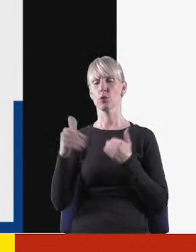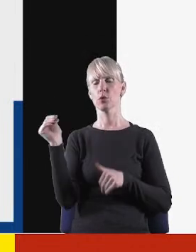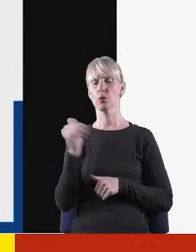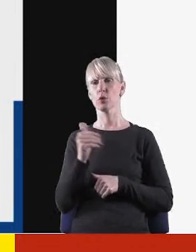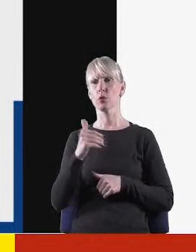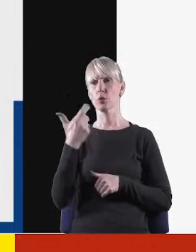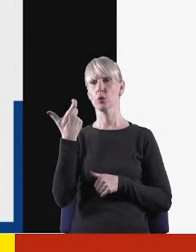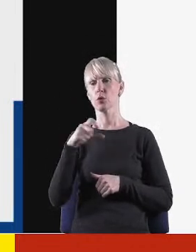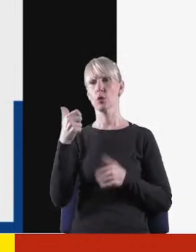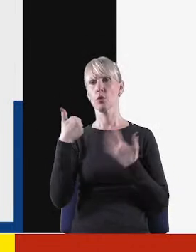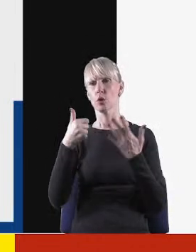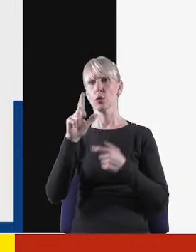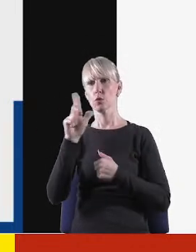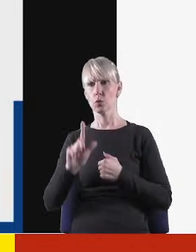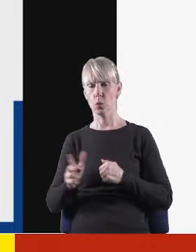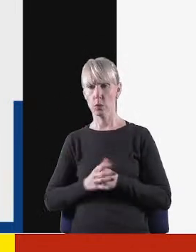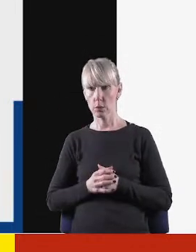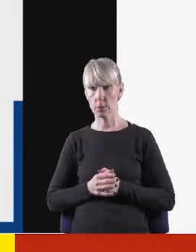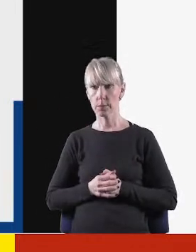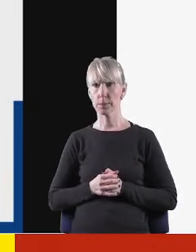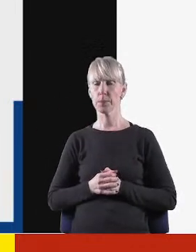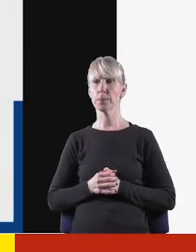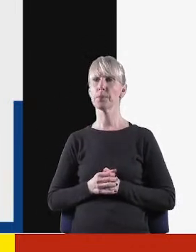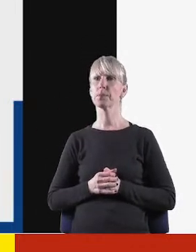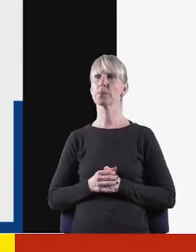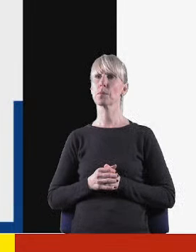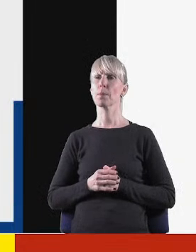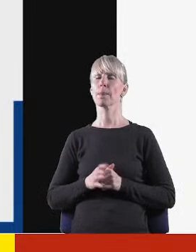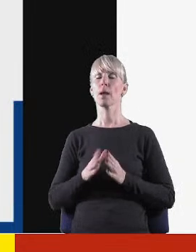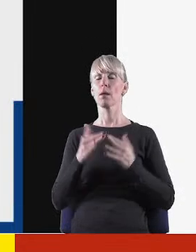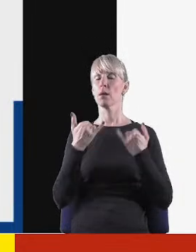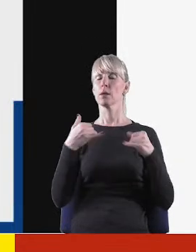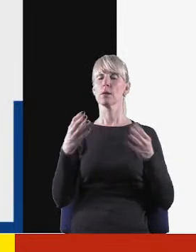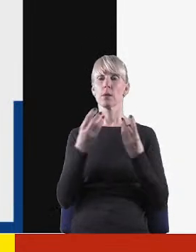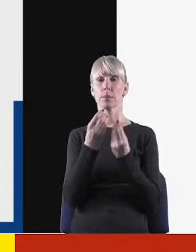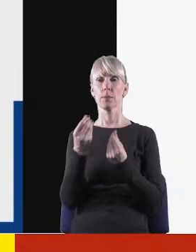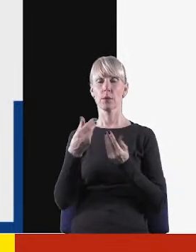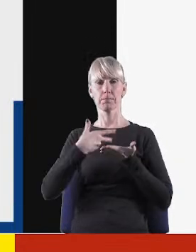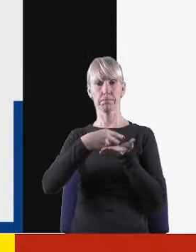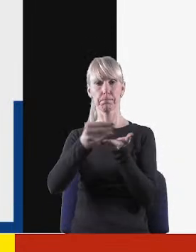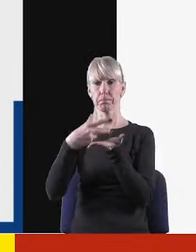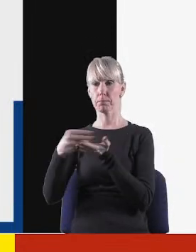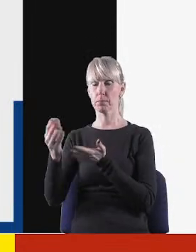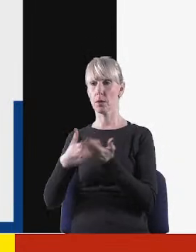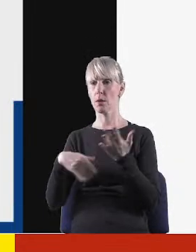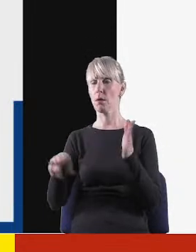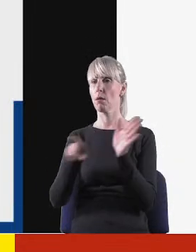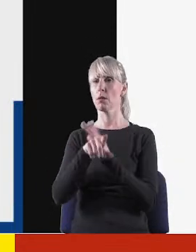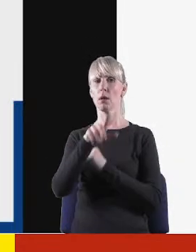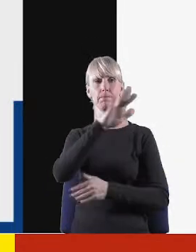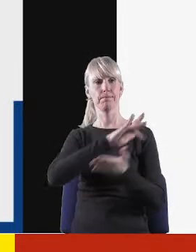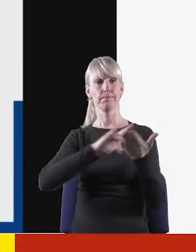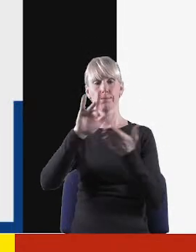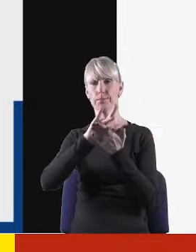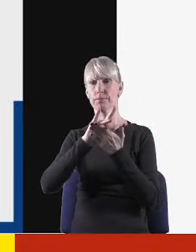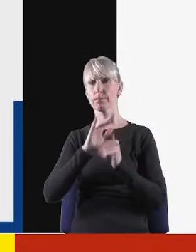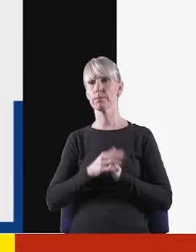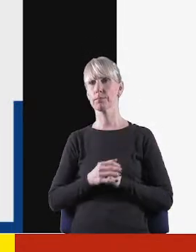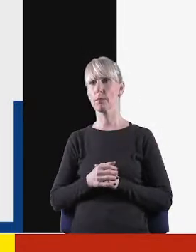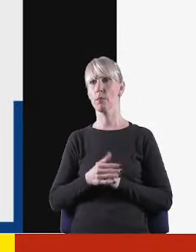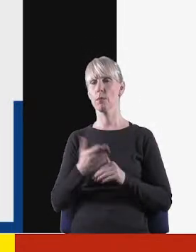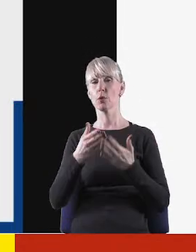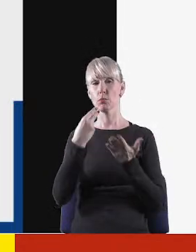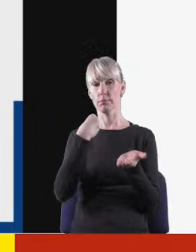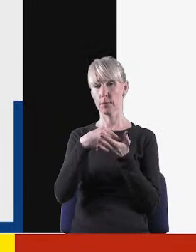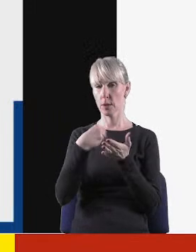Gro też kwot, które przekazaliśmy naszym placówkom, przeznaczone było na zakup